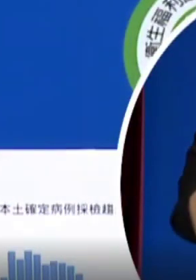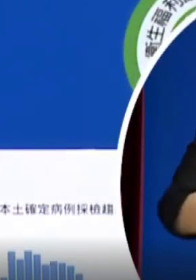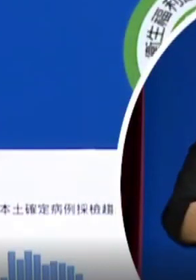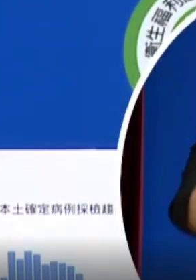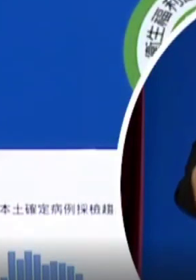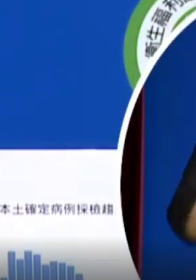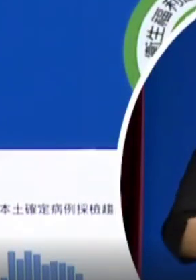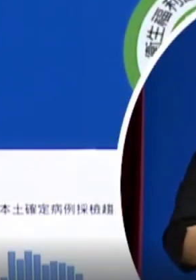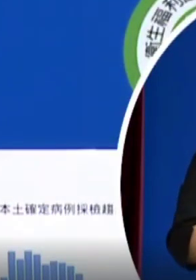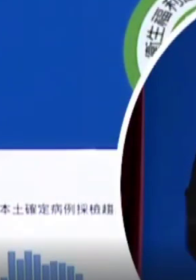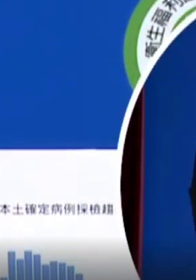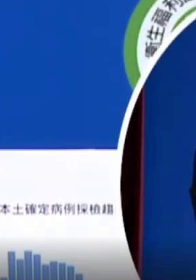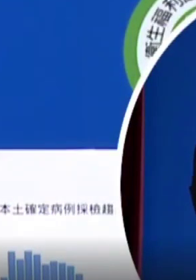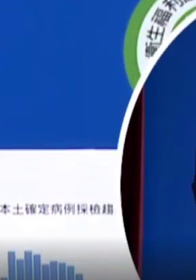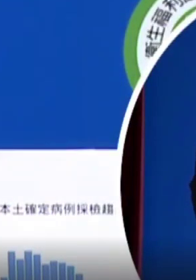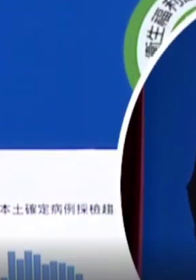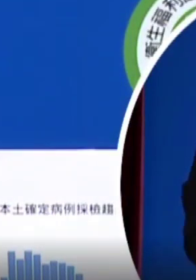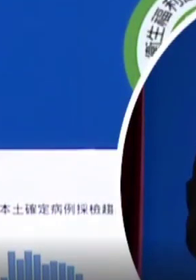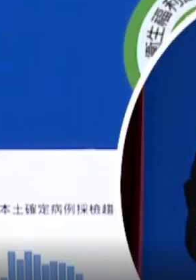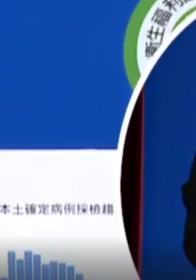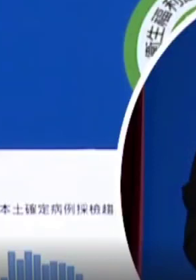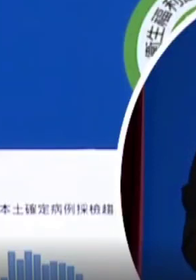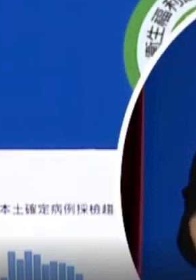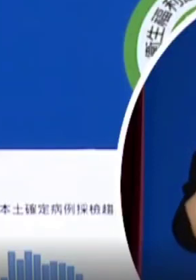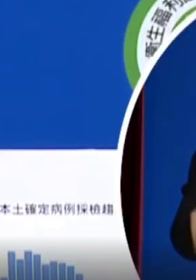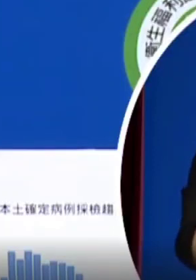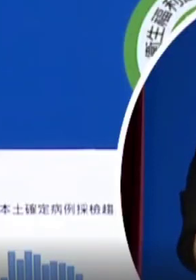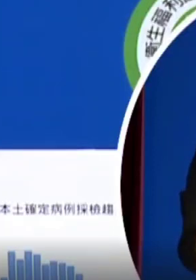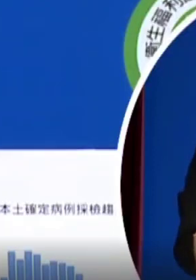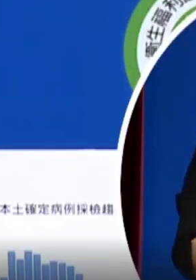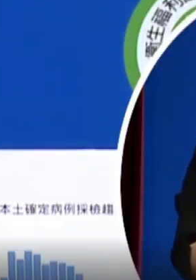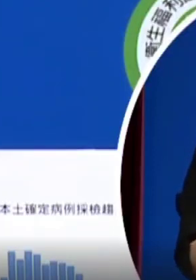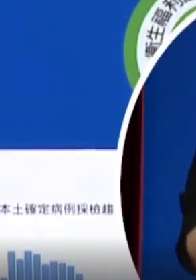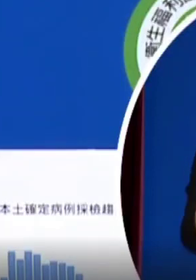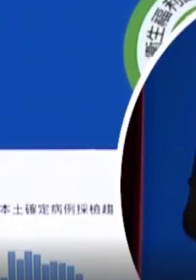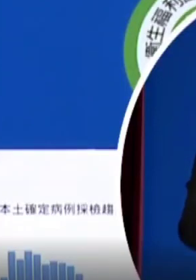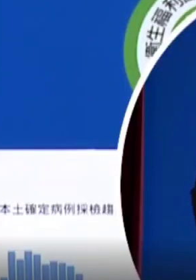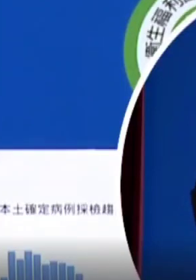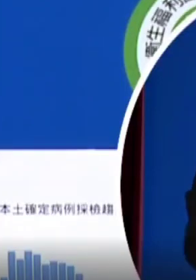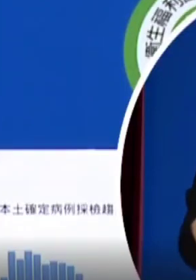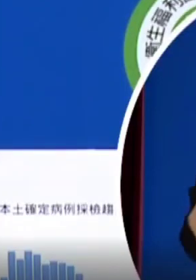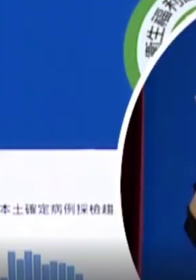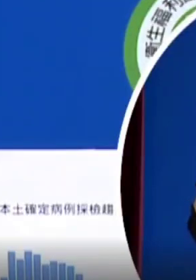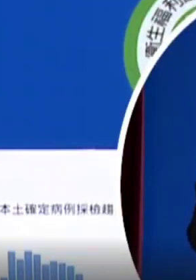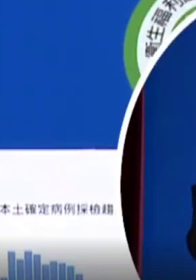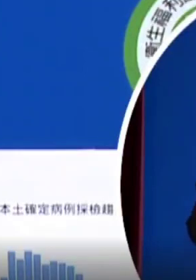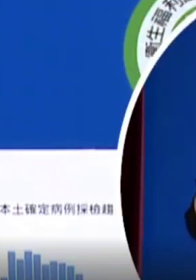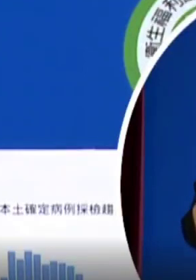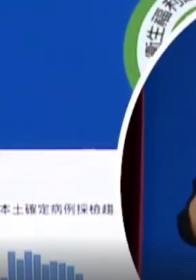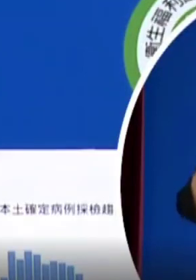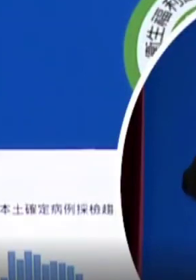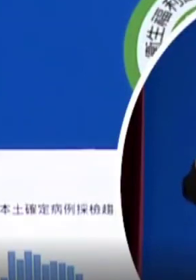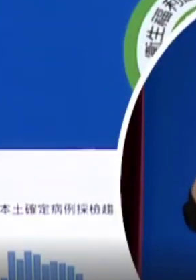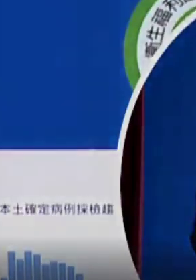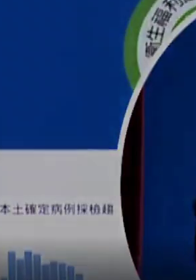开。对对哈，我觉得这都是加重我们整个社会的一个负